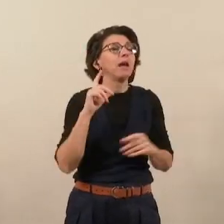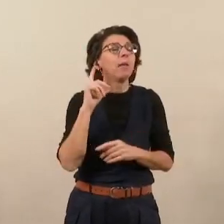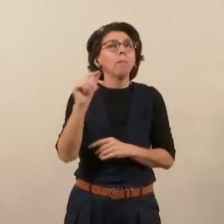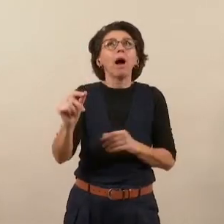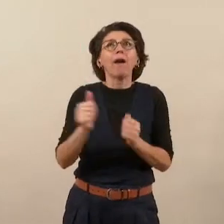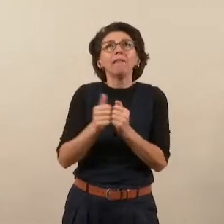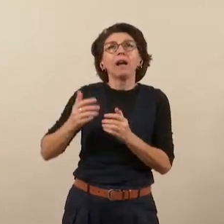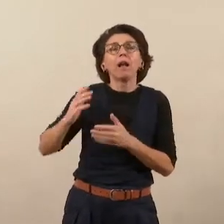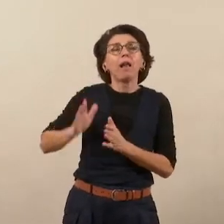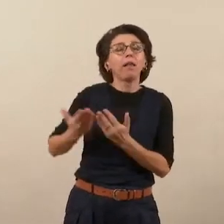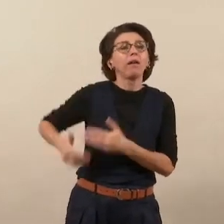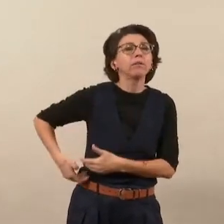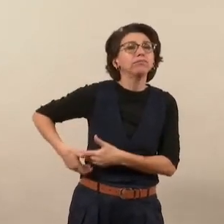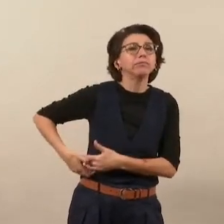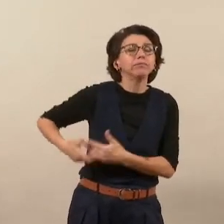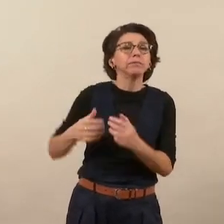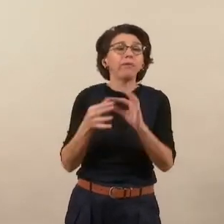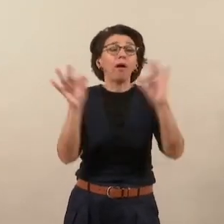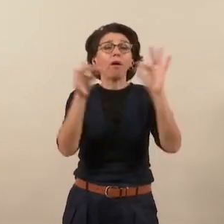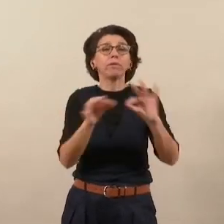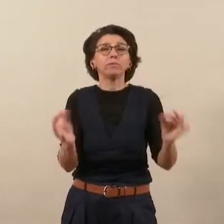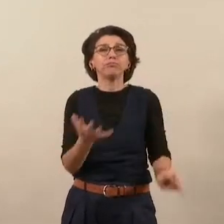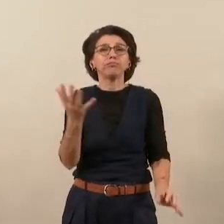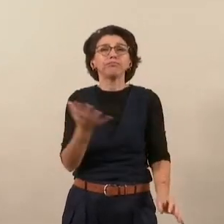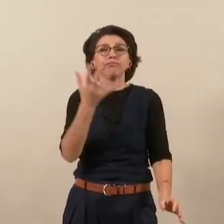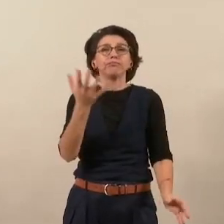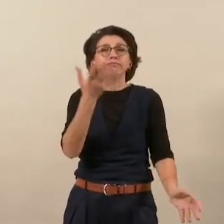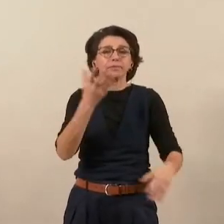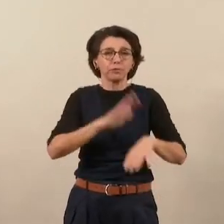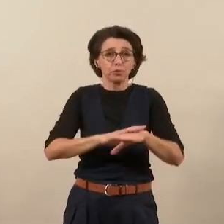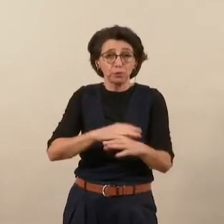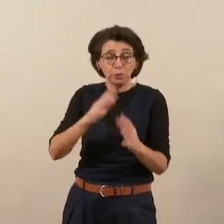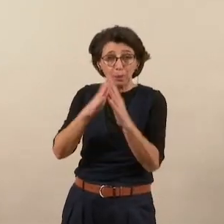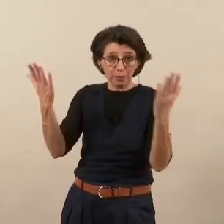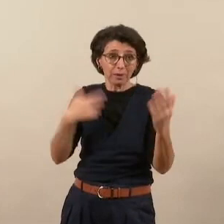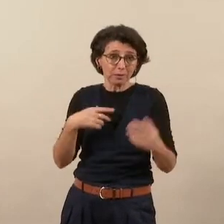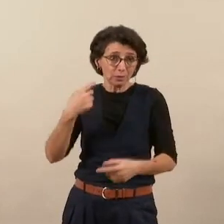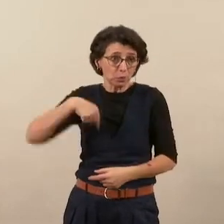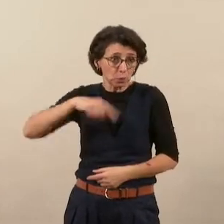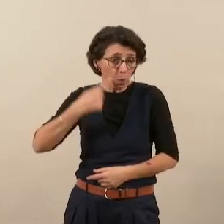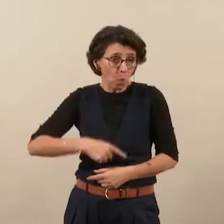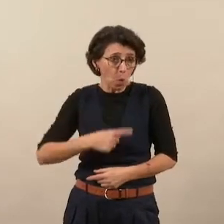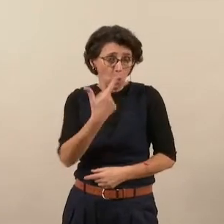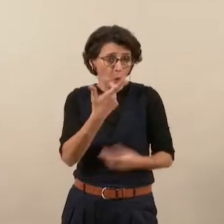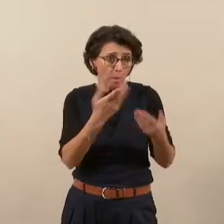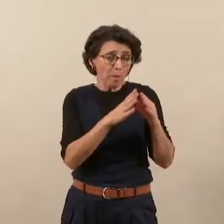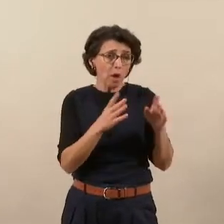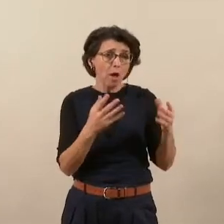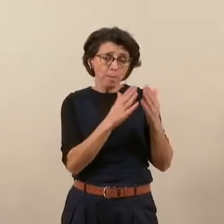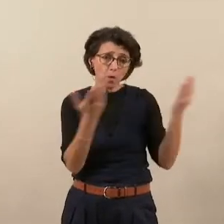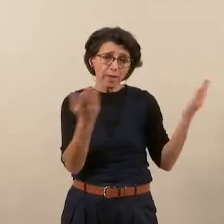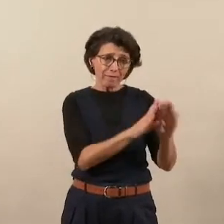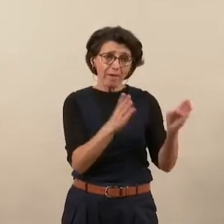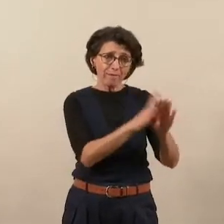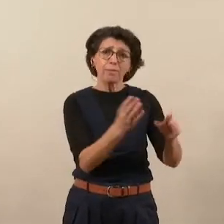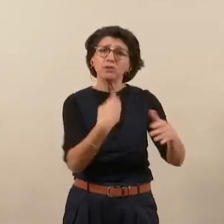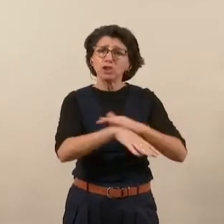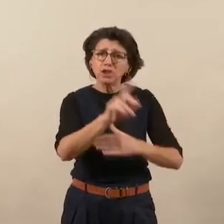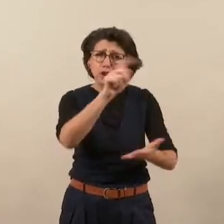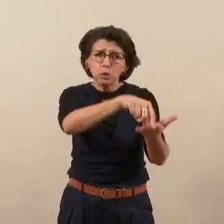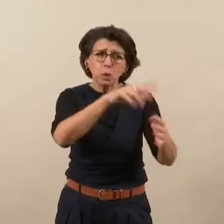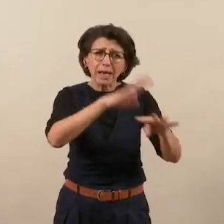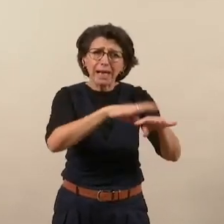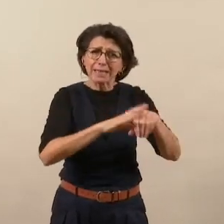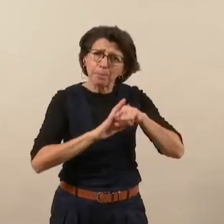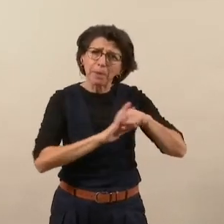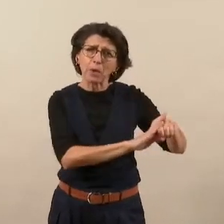dithyrambiques à propos des bibliothèques, alors que nous savons tous que vous en avez fermé 2, dans les quartiers prioritaires en plus, et que vous vous apprêtez